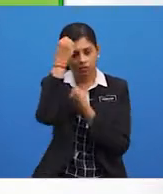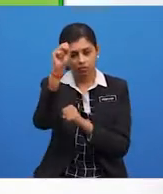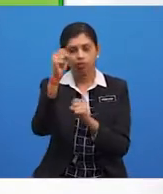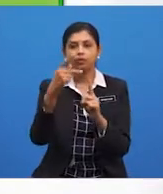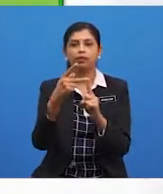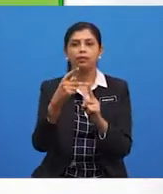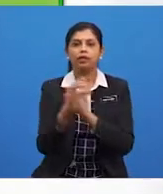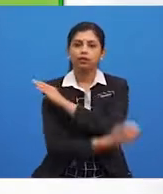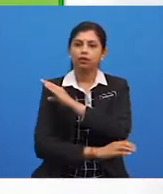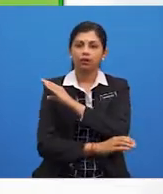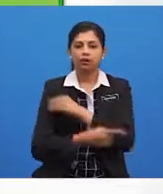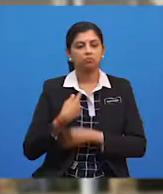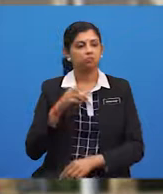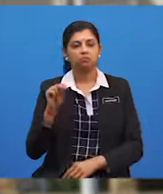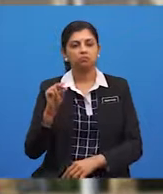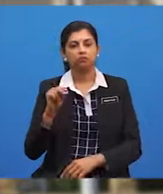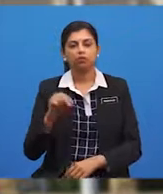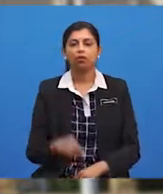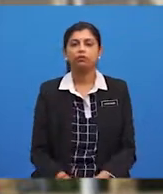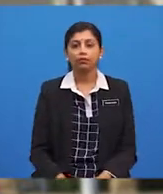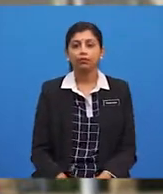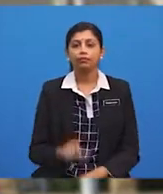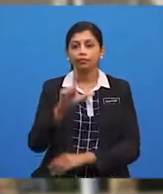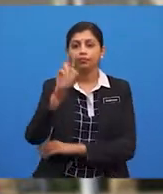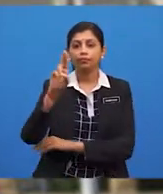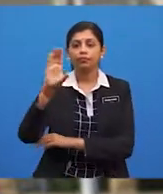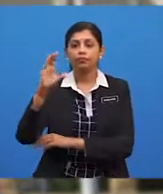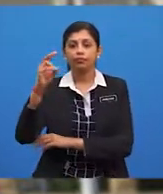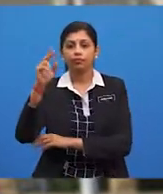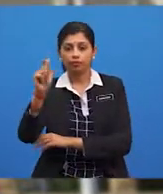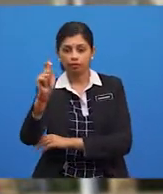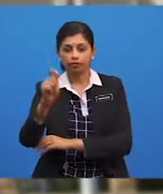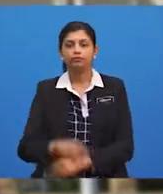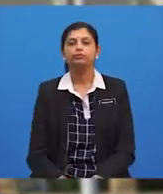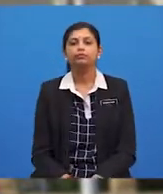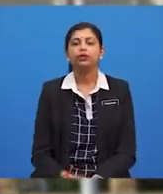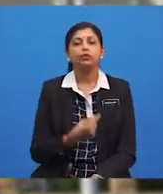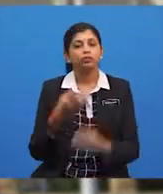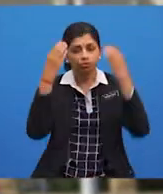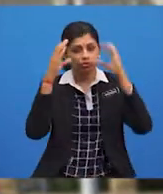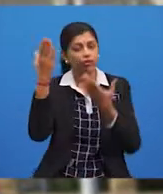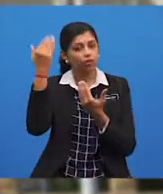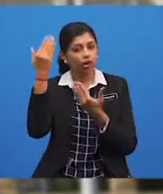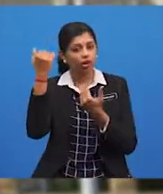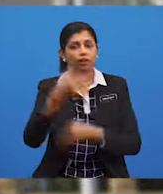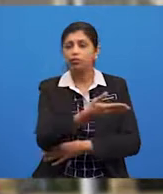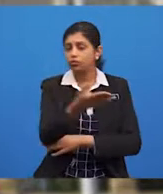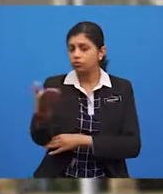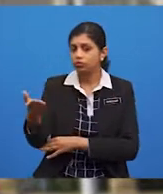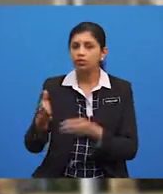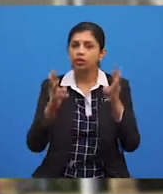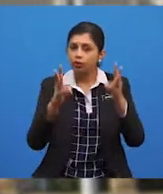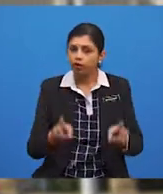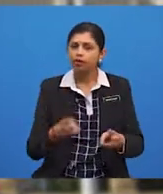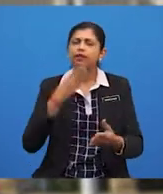kepada negara. Cikgu berharap semua pelajar yang cikgu kasihi ini akan menjadi warga negara yang